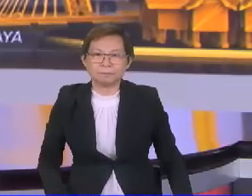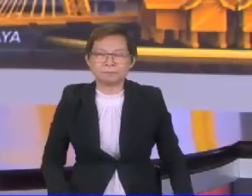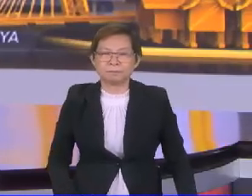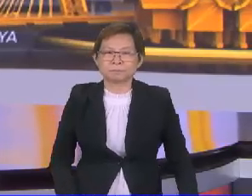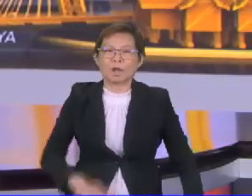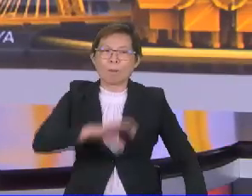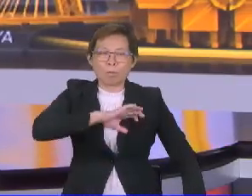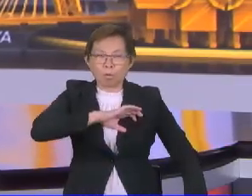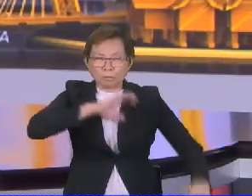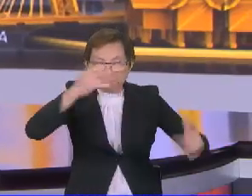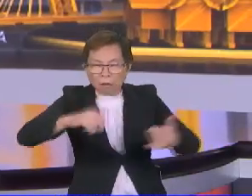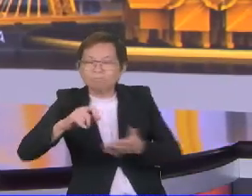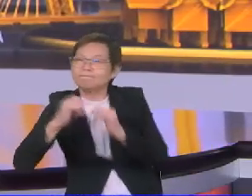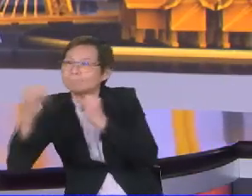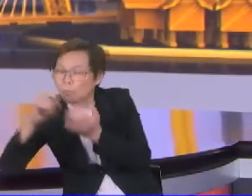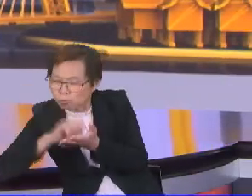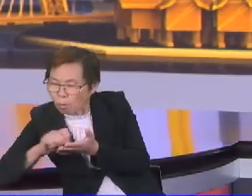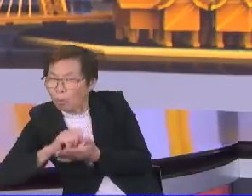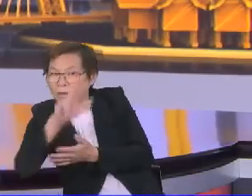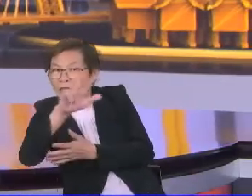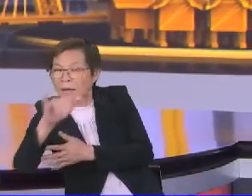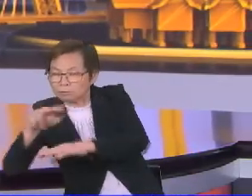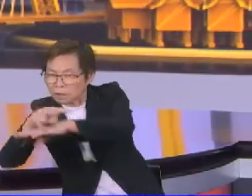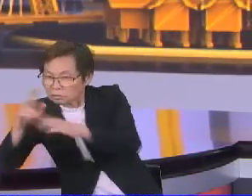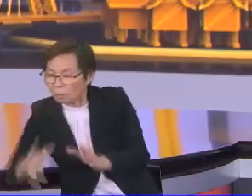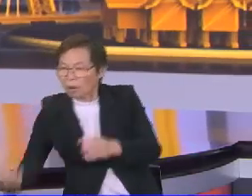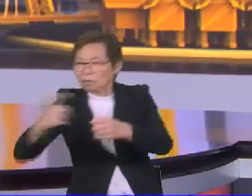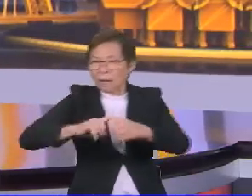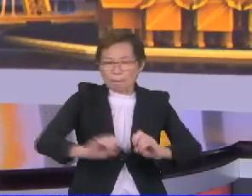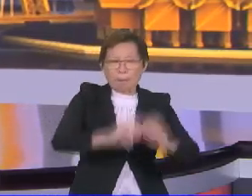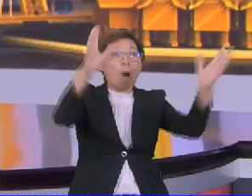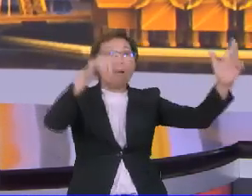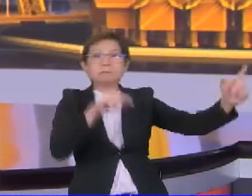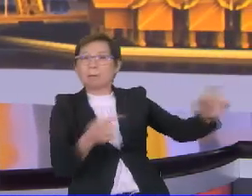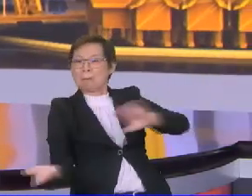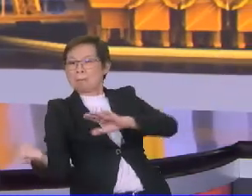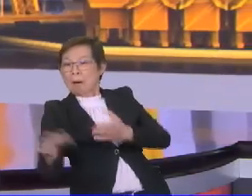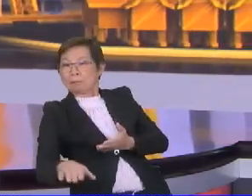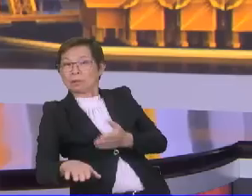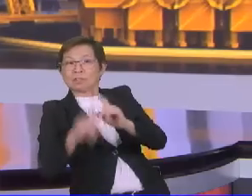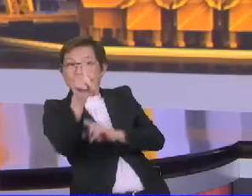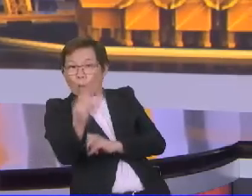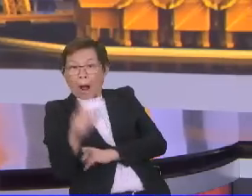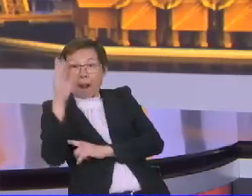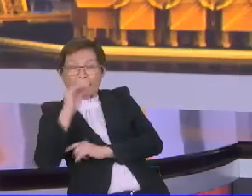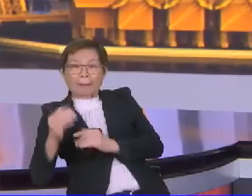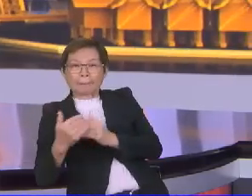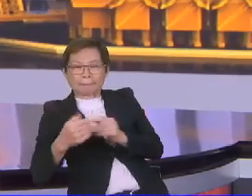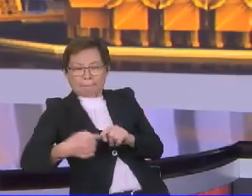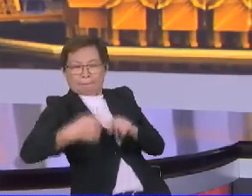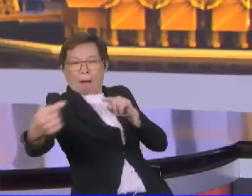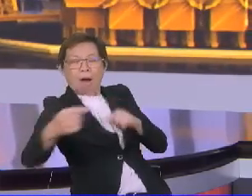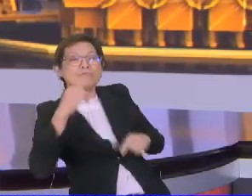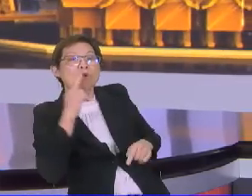polisi sudah mengambil keterangan 36 saksi berkaitan kiss letupan yang mengorbankan seorang lelaki di hadapan sebuah